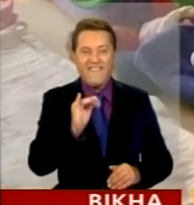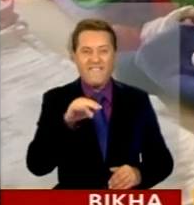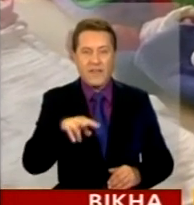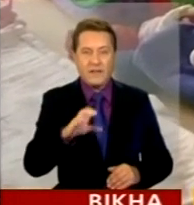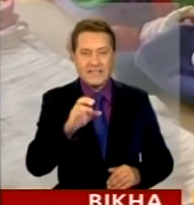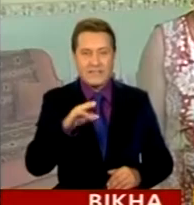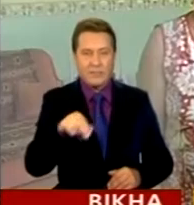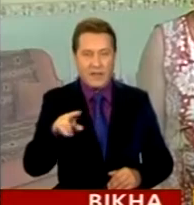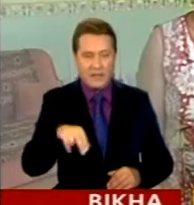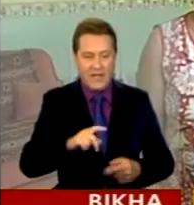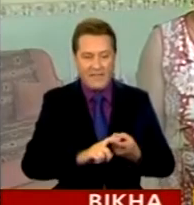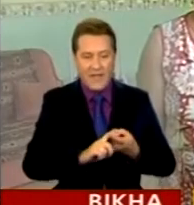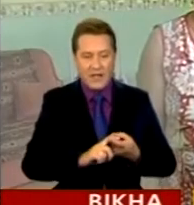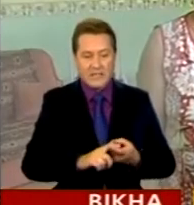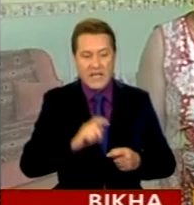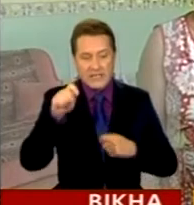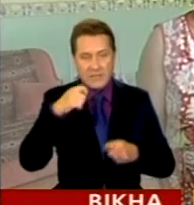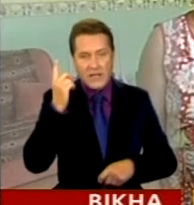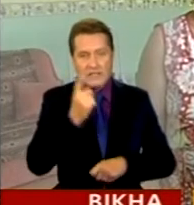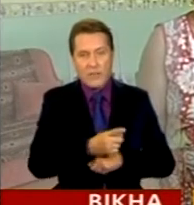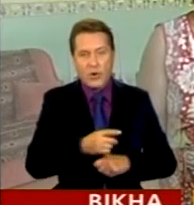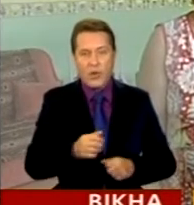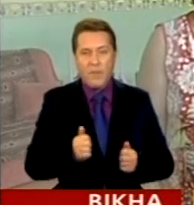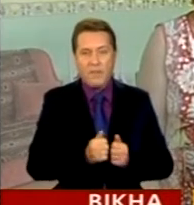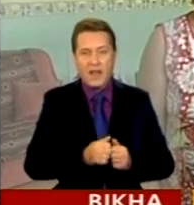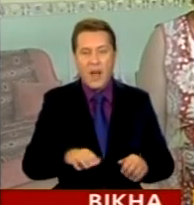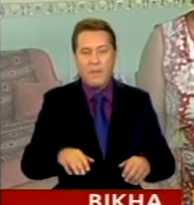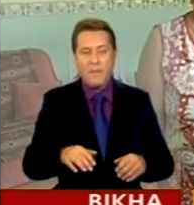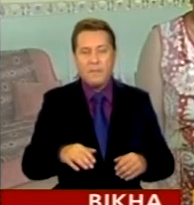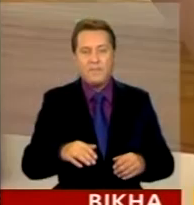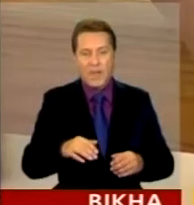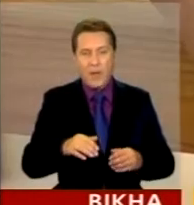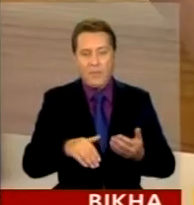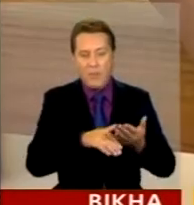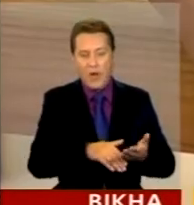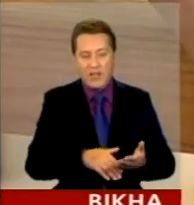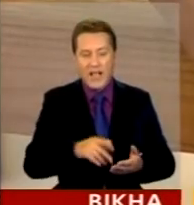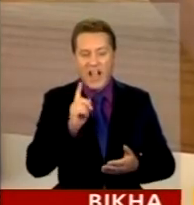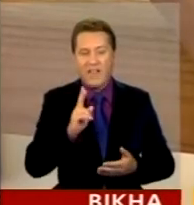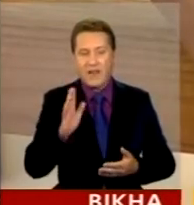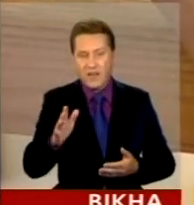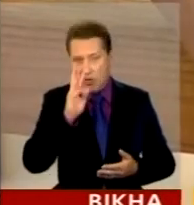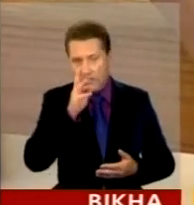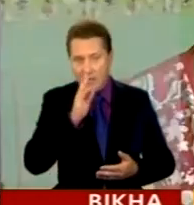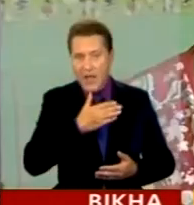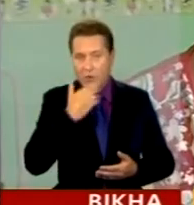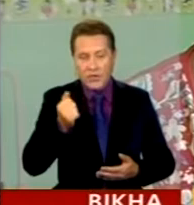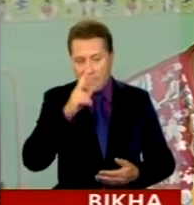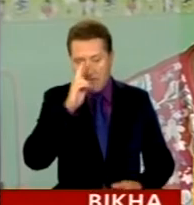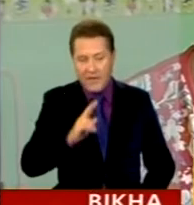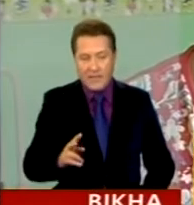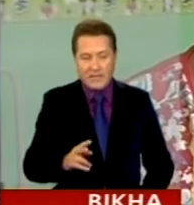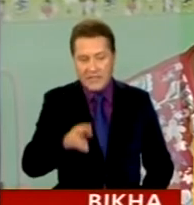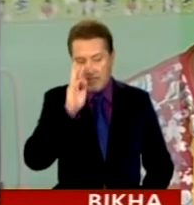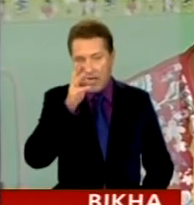Знімати заборонено. Тож біля порожніх ліжечок, розповідає, їм допомогли орендувати квартиру, але от зарплати немає вже 2 місяці.